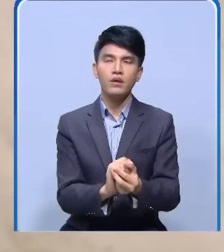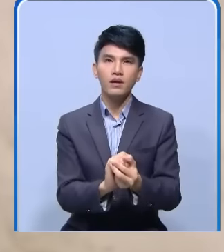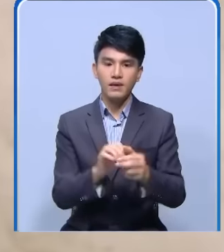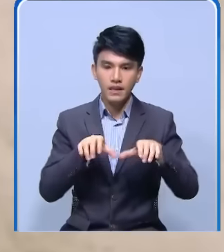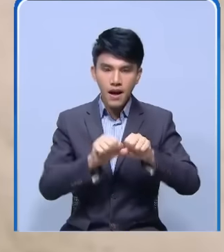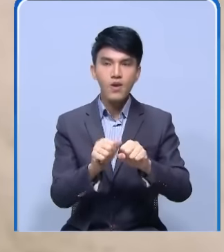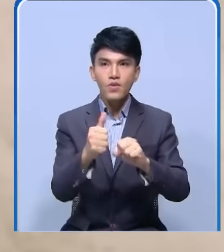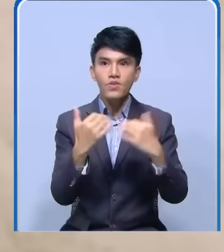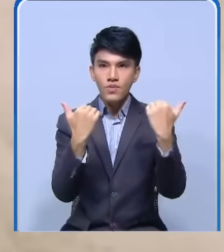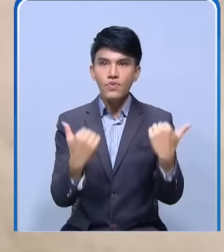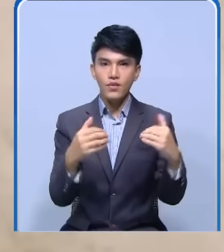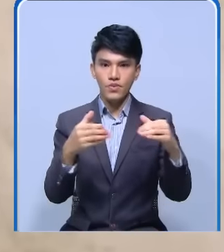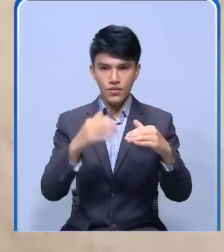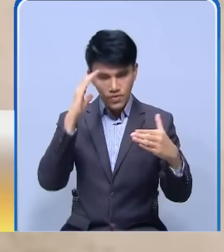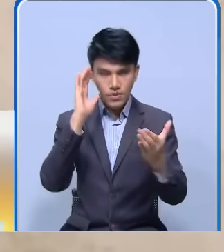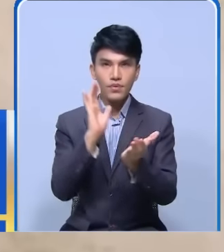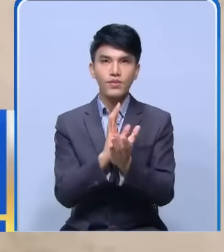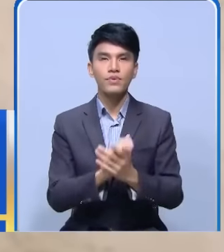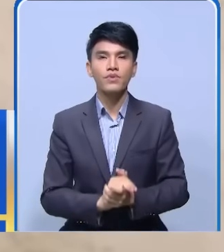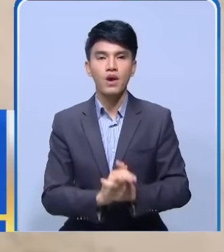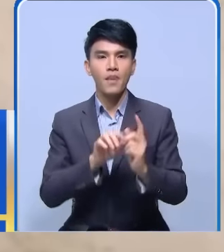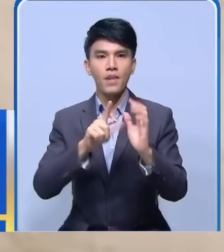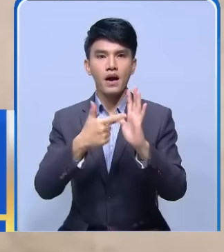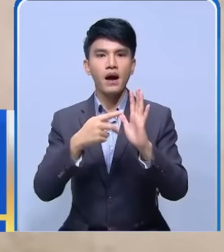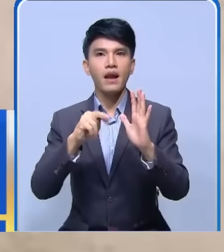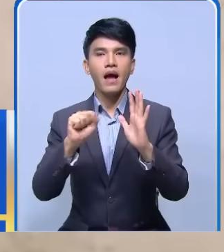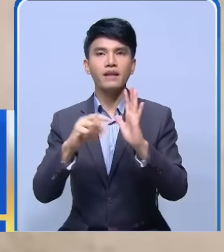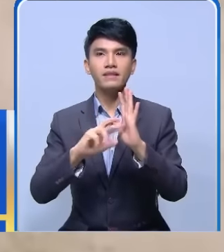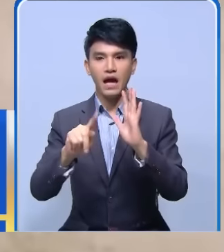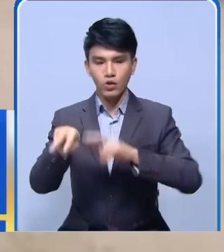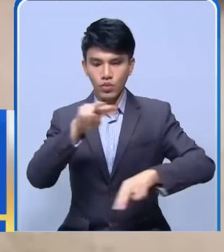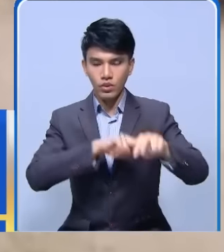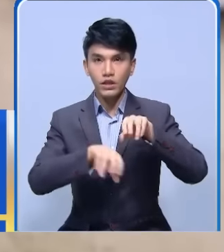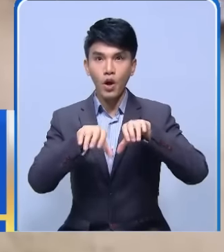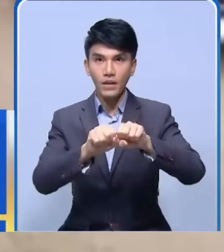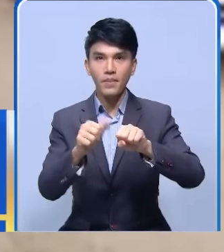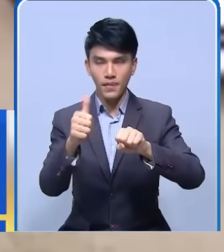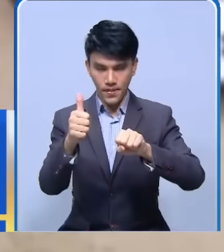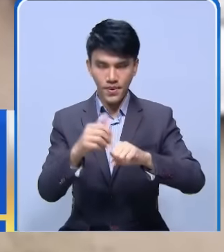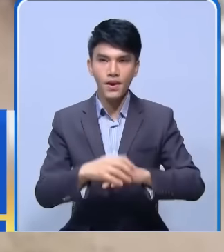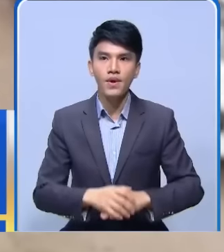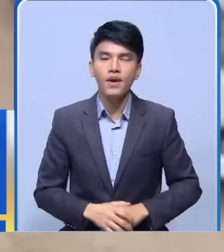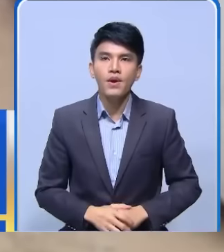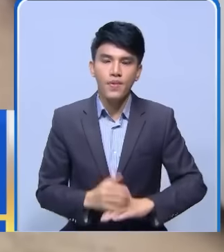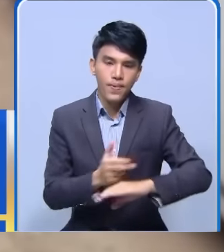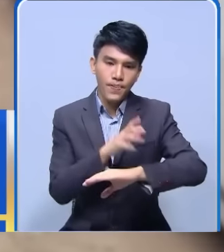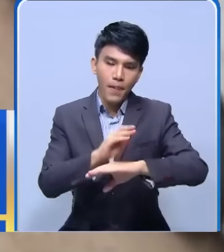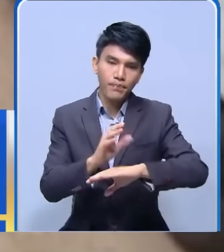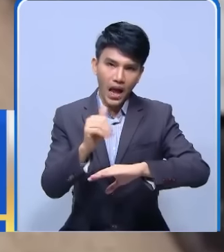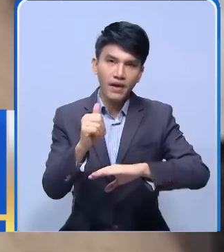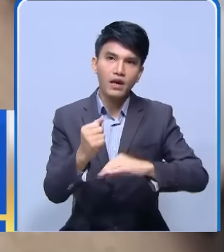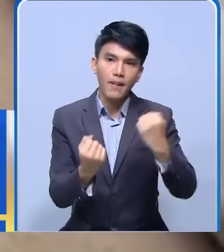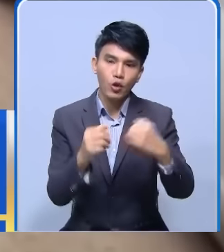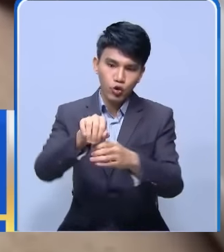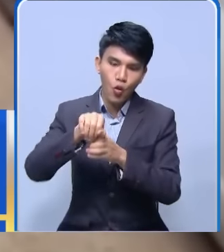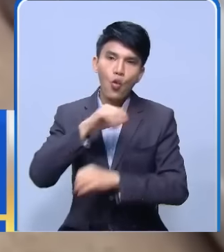ครั้งนี้ทางชุดสืบสวนสภ.ลานสักแกะรอยคนร้ายจากกล้องวงจรปิดบันทึกภาพขณะคนก่อเหตุขับรถตู้สี